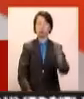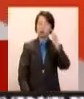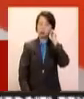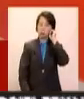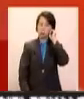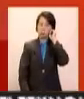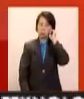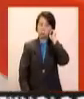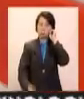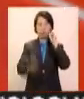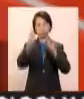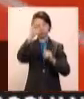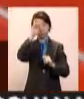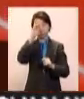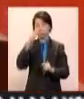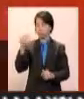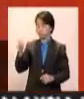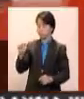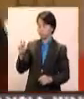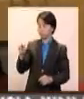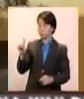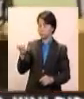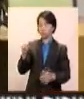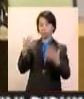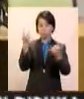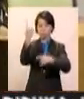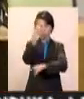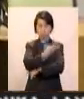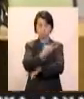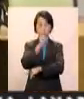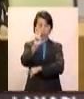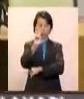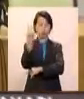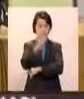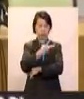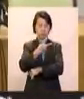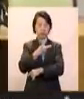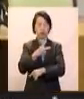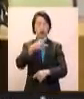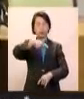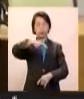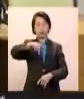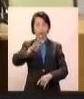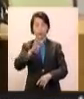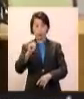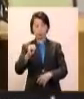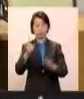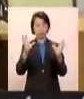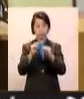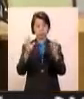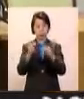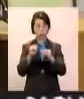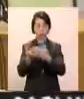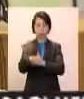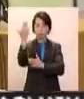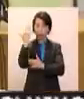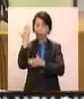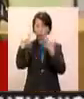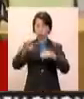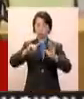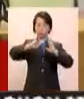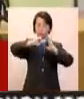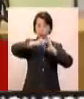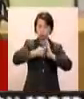Baik, Andy, seperti yang dinyatakan oleh Andy, hari ini masuk hari yang kedua Perhimpunan Agung Bersatu. Dan untuk pengetahuan anda, sejak pagi tadi telah pun